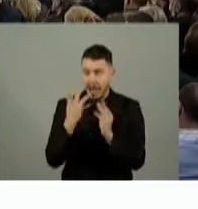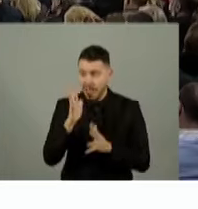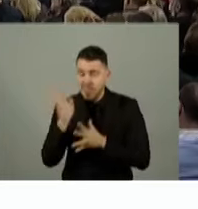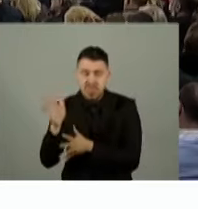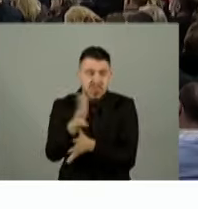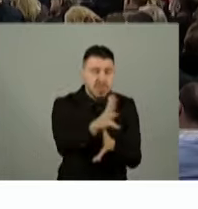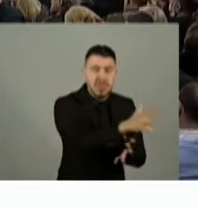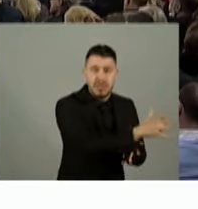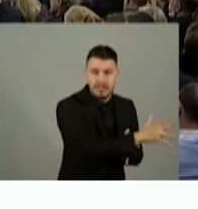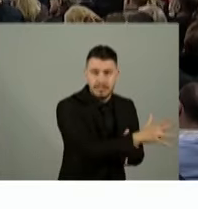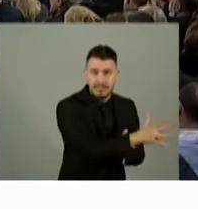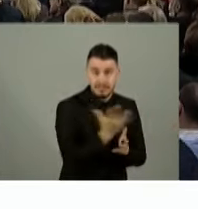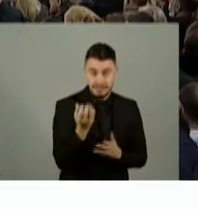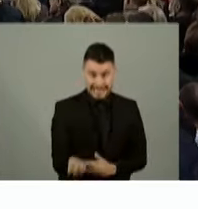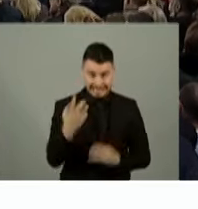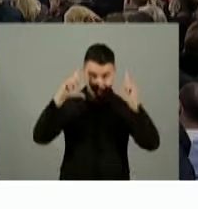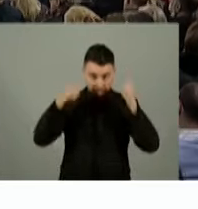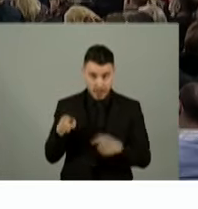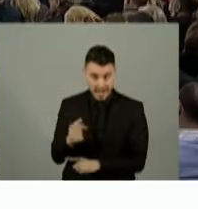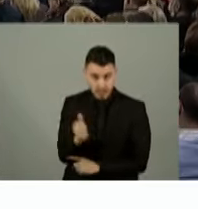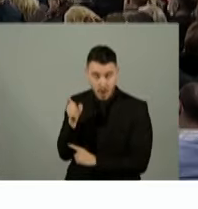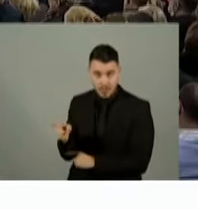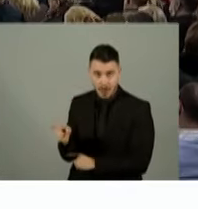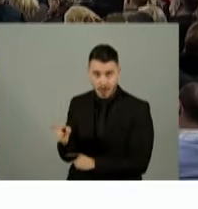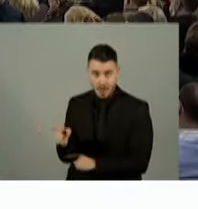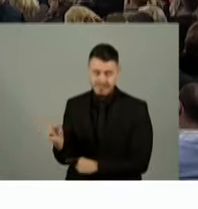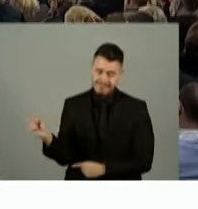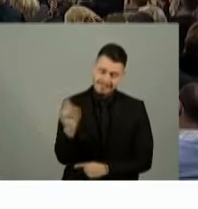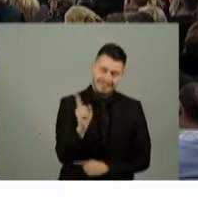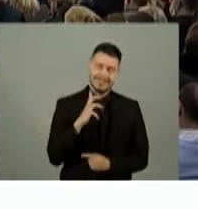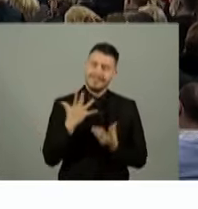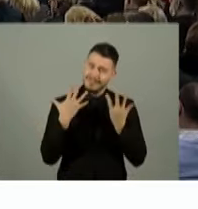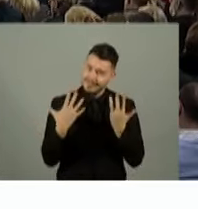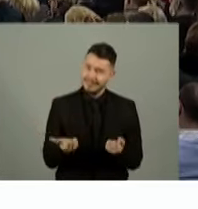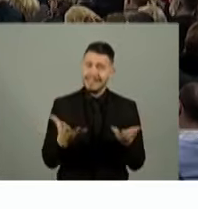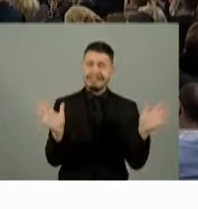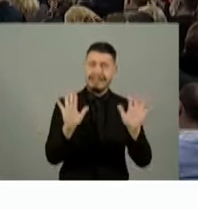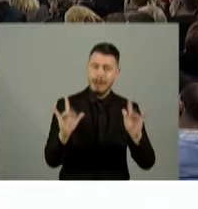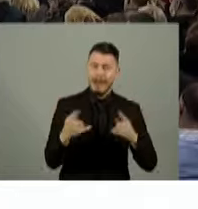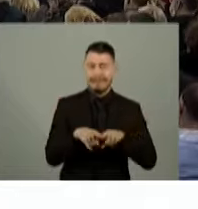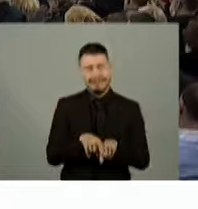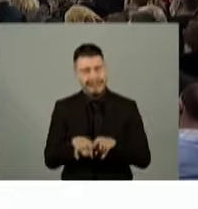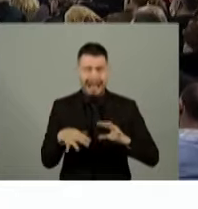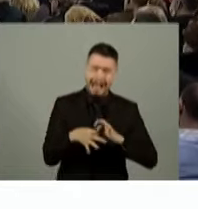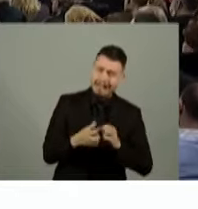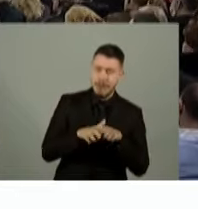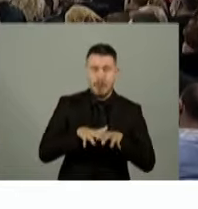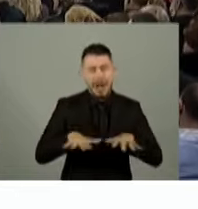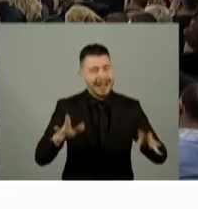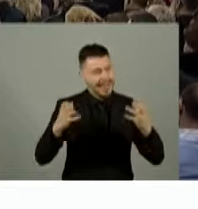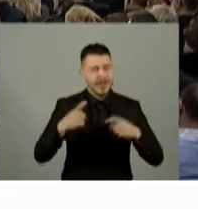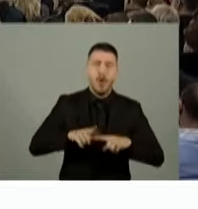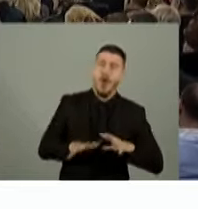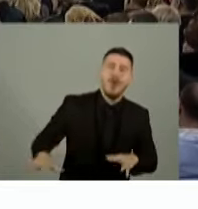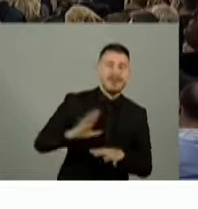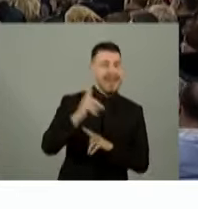ο κύριος Κασελάκης. Ή, εν πάση περιπτώσει, όσοι ποντάρουν στο ότι θα φτάσει σε ένα σημείο, θα έρθει κάποιος άλλος σωτήρας.